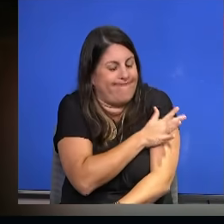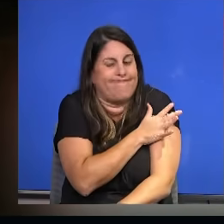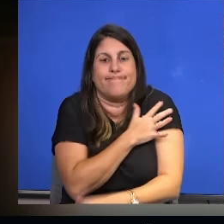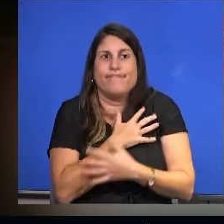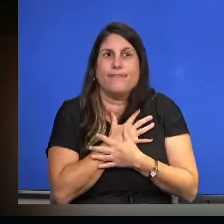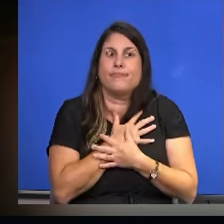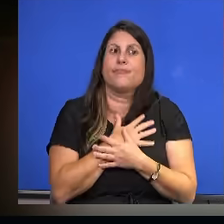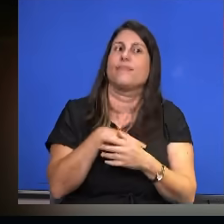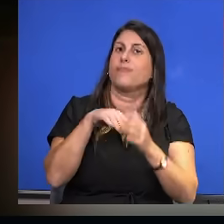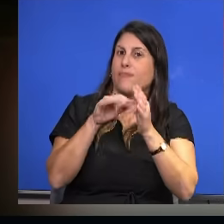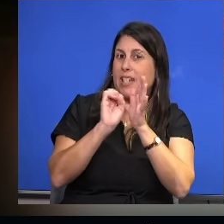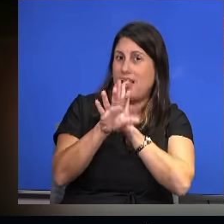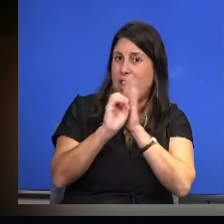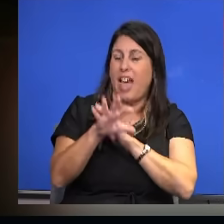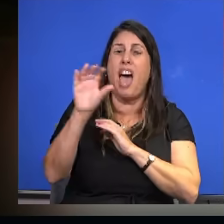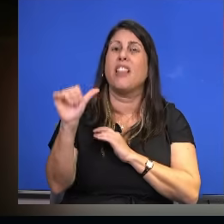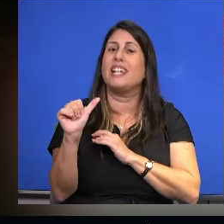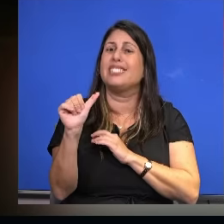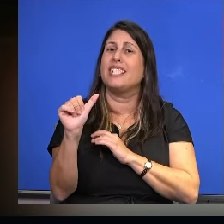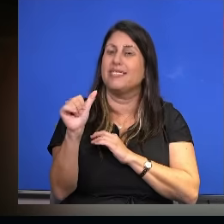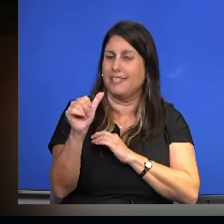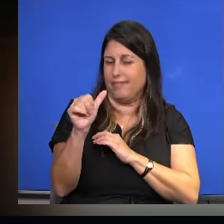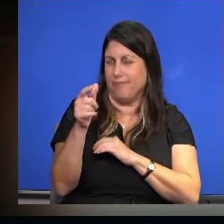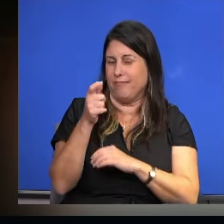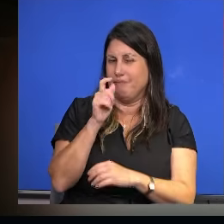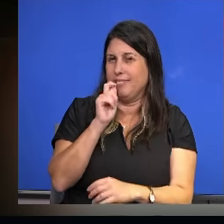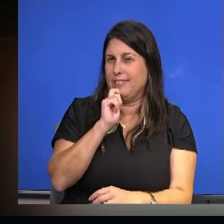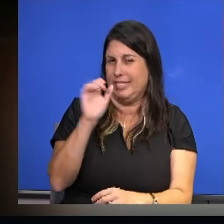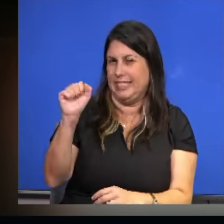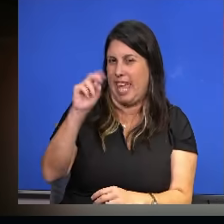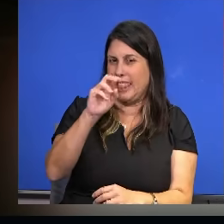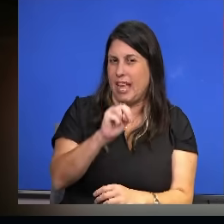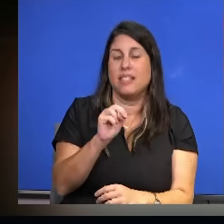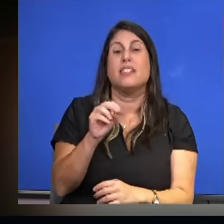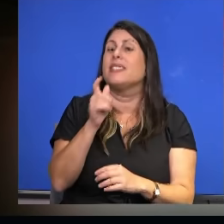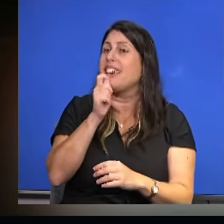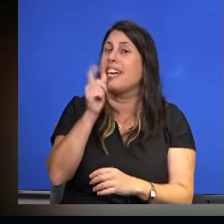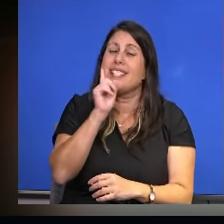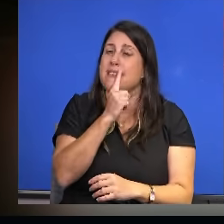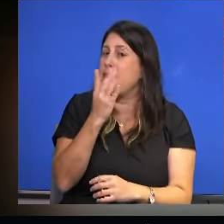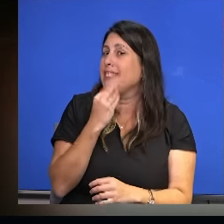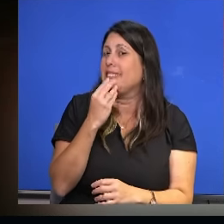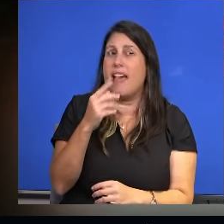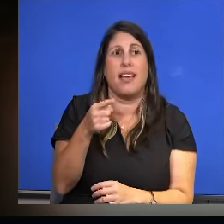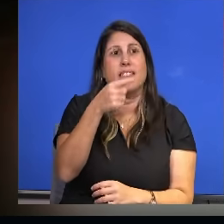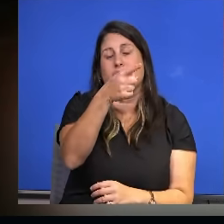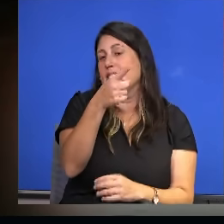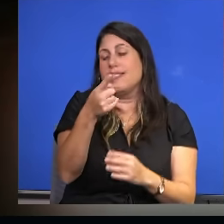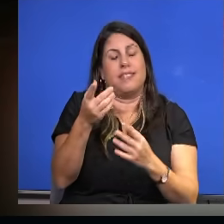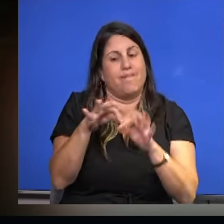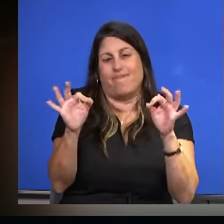השדר אנדרסון קופר מרשת CNN ריין אימא ישראלית שקראה לו את הלב. קופרסון פרץ בבכי.